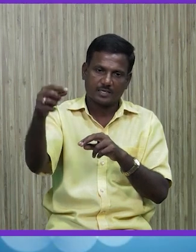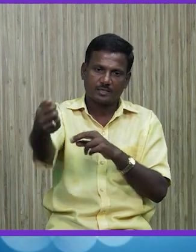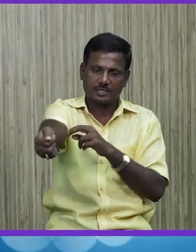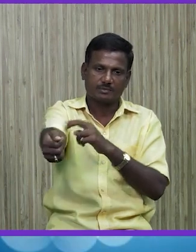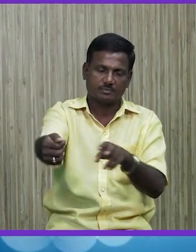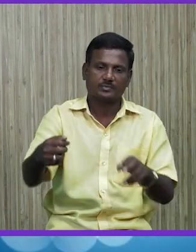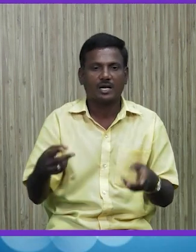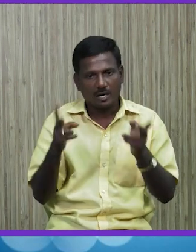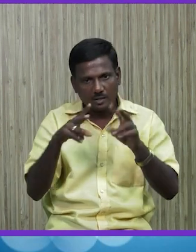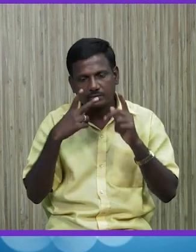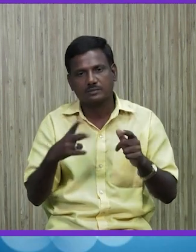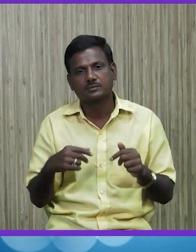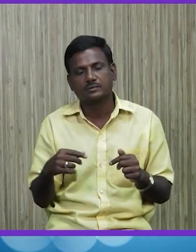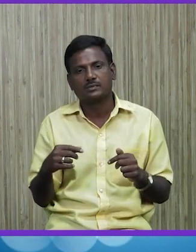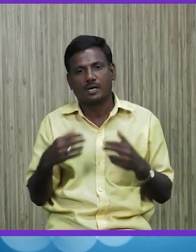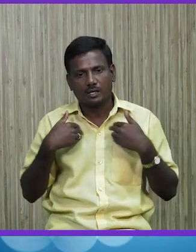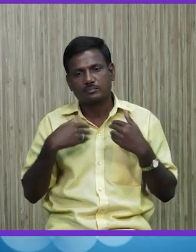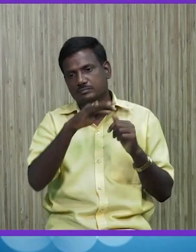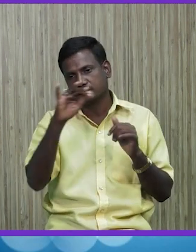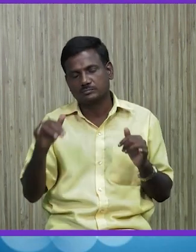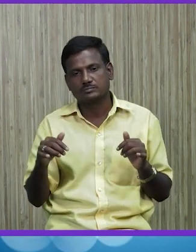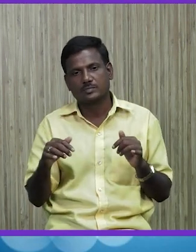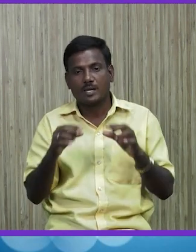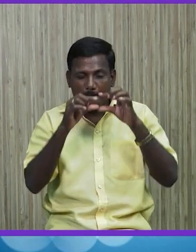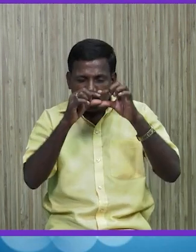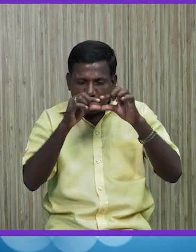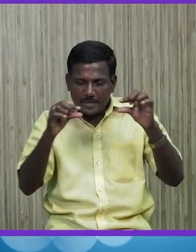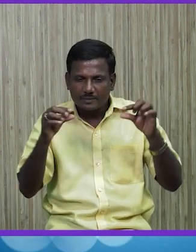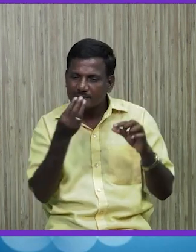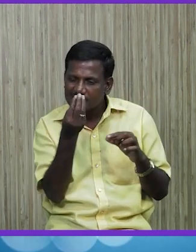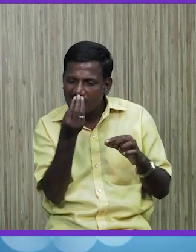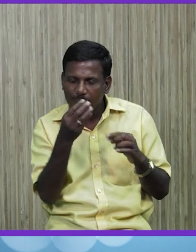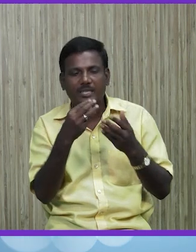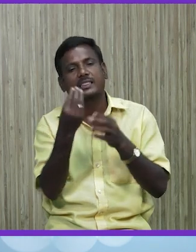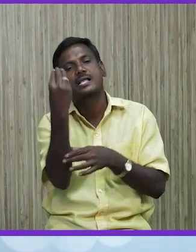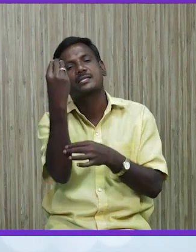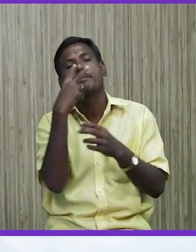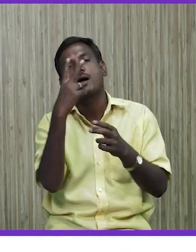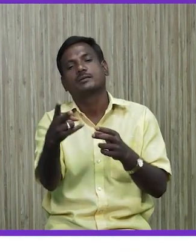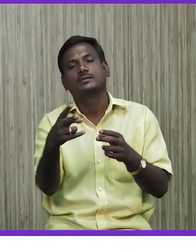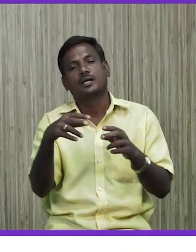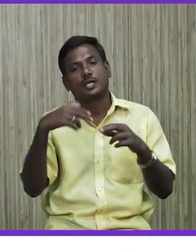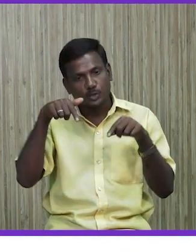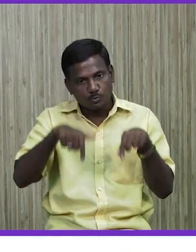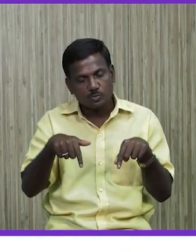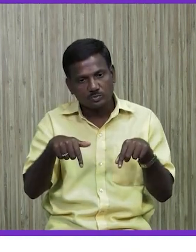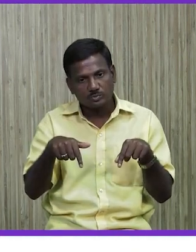அடுத்த தாக நாம் மென்டத்தைகள். நாświad oluyor